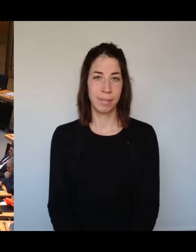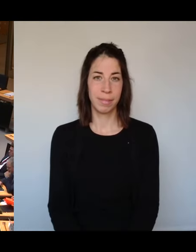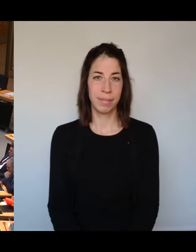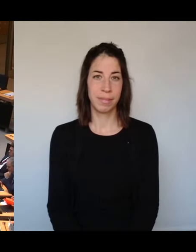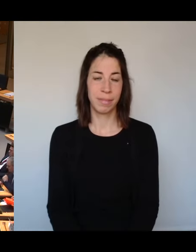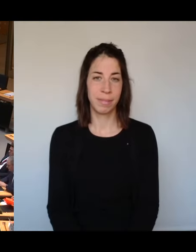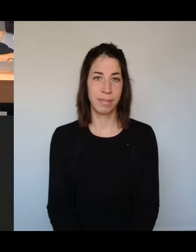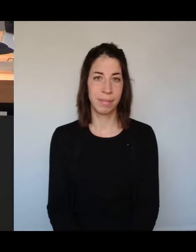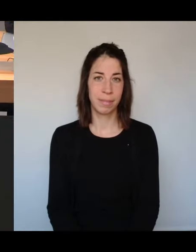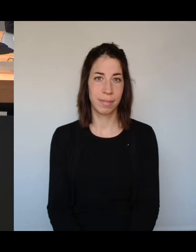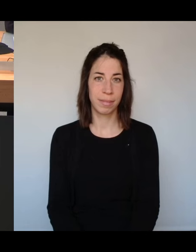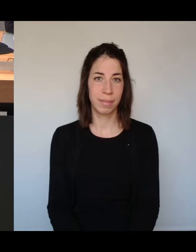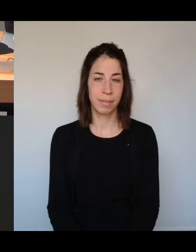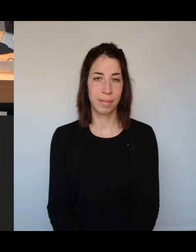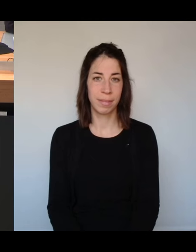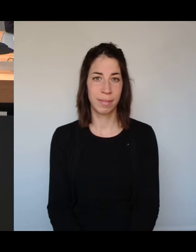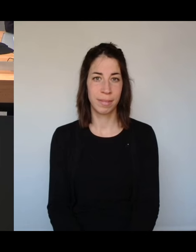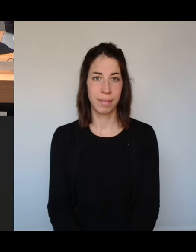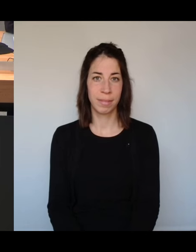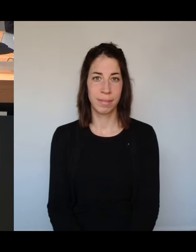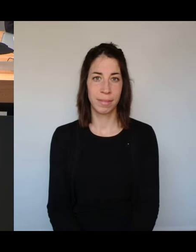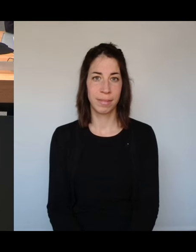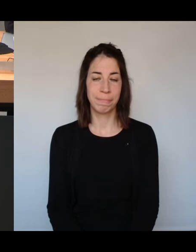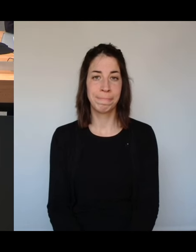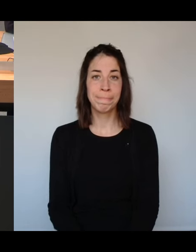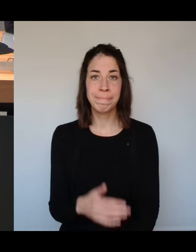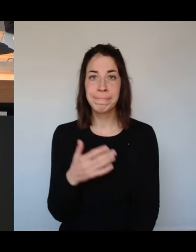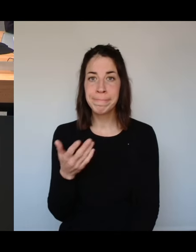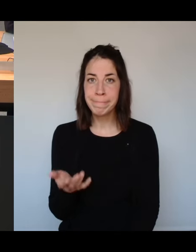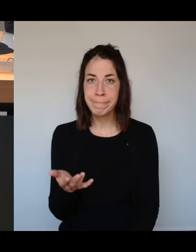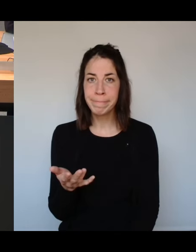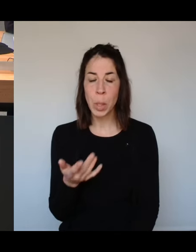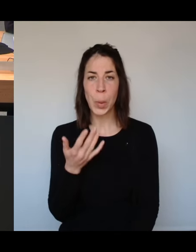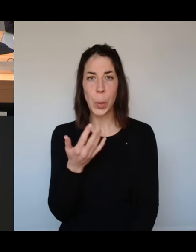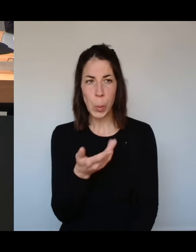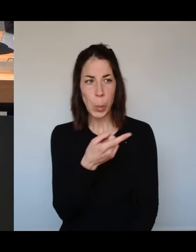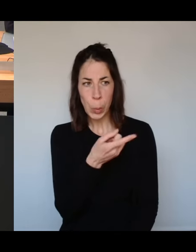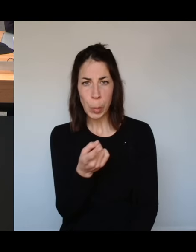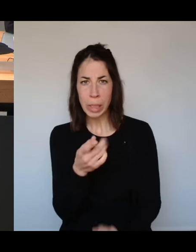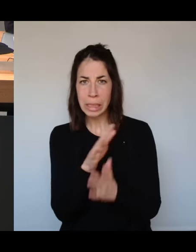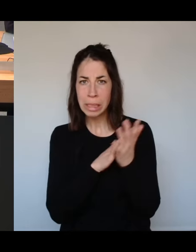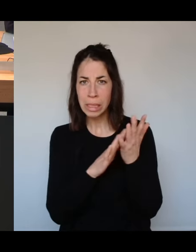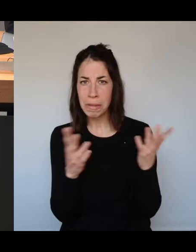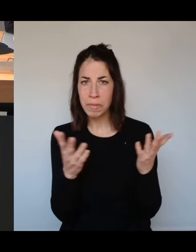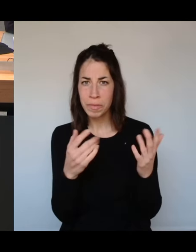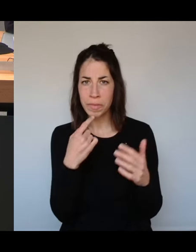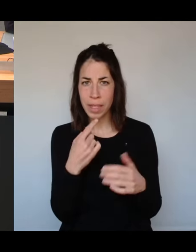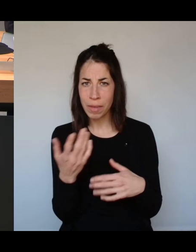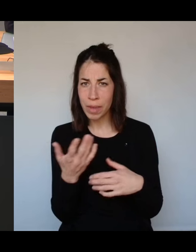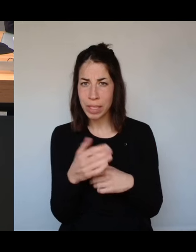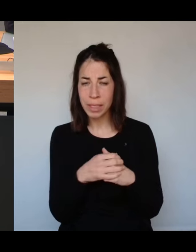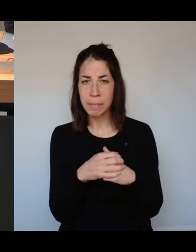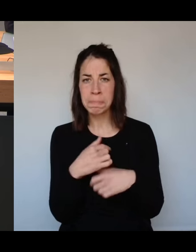Und wenn man dann den Grünen zuhört, hat man wiederum das Gefühl, es geht nur um, da sind wir auch noch mal in die Geschichte eingestiegen, bis hin zur Erfindung